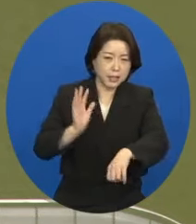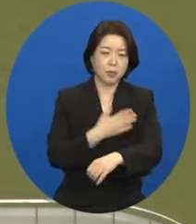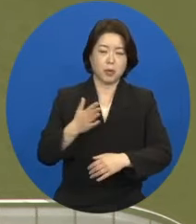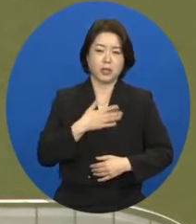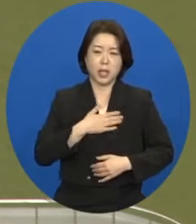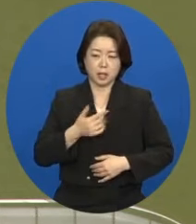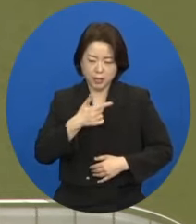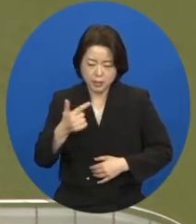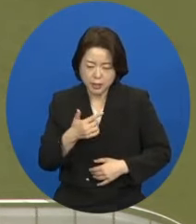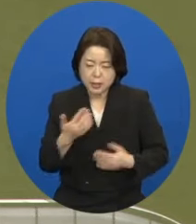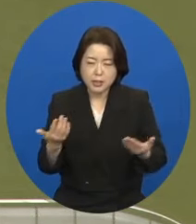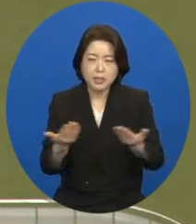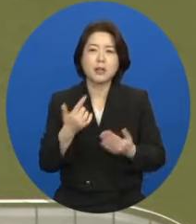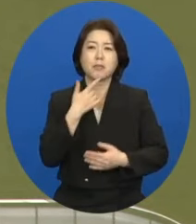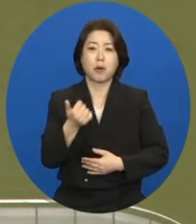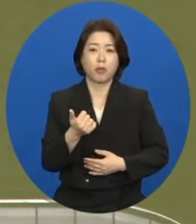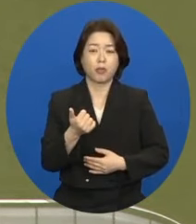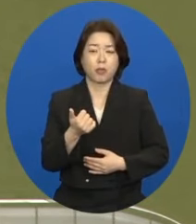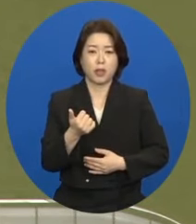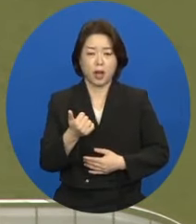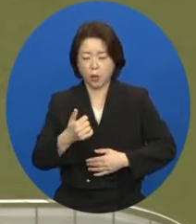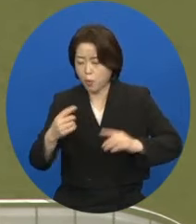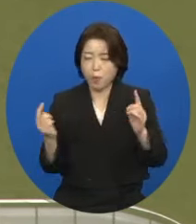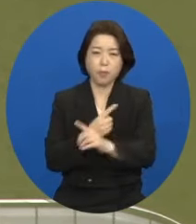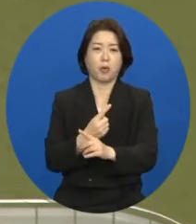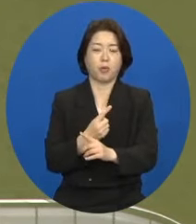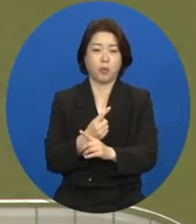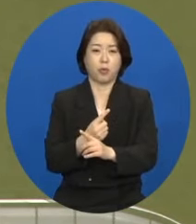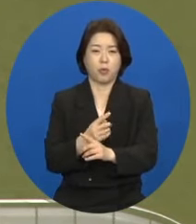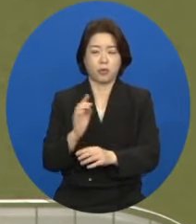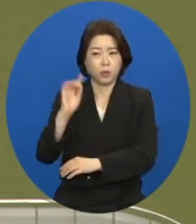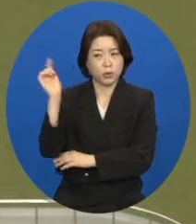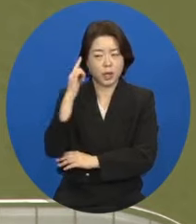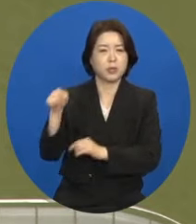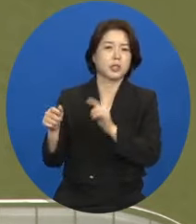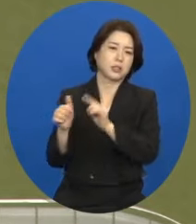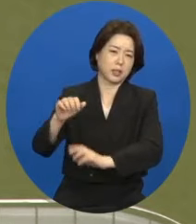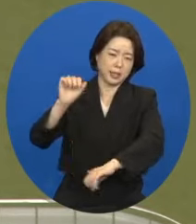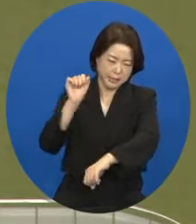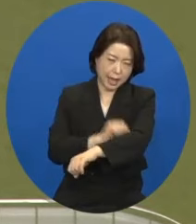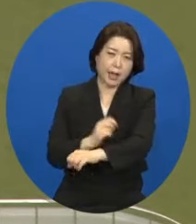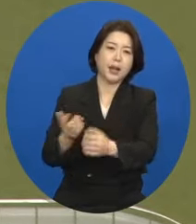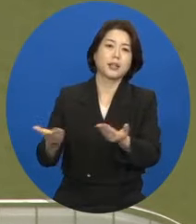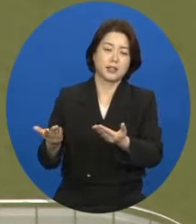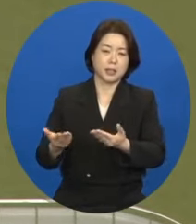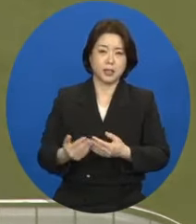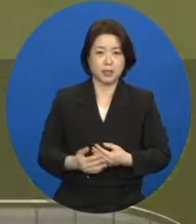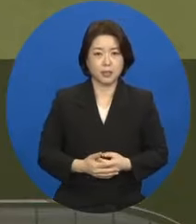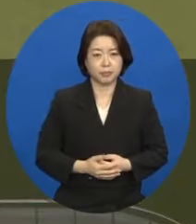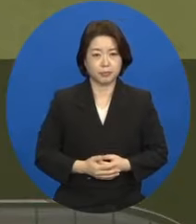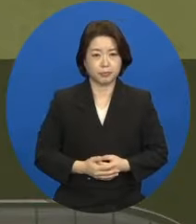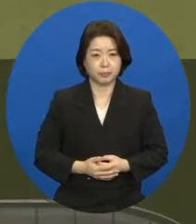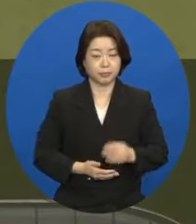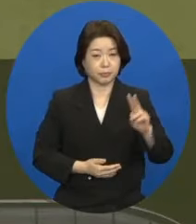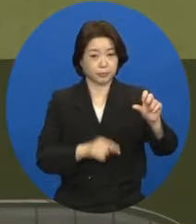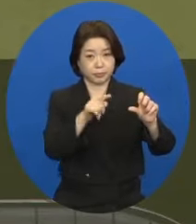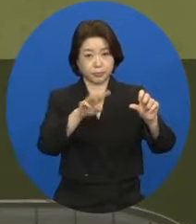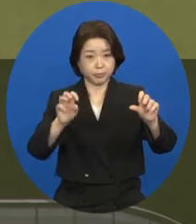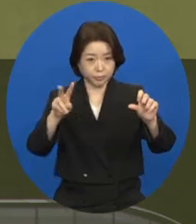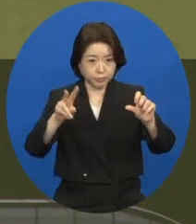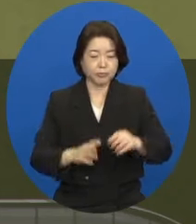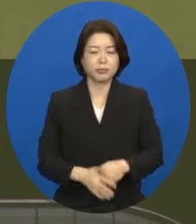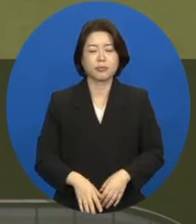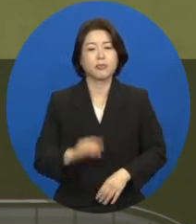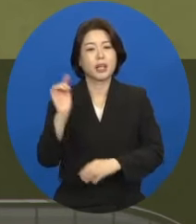뻔했구나. 그 점이 다윗의 위대한 점이에요. 그래서 32절에 뭐라고 하냐면 다윗이 아비가엘에게 이르되